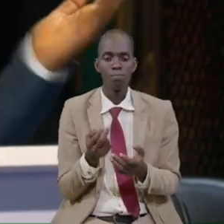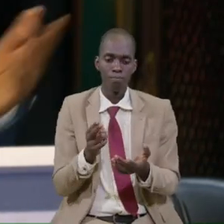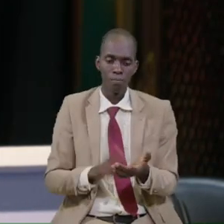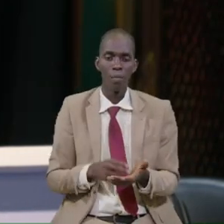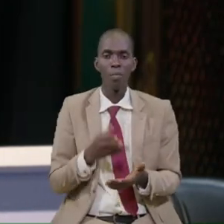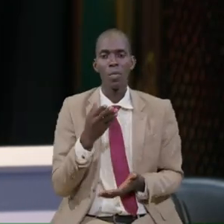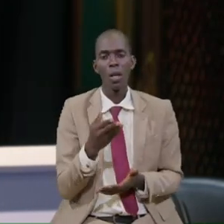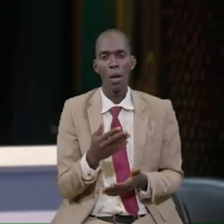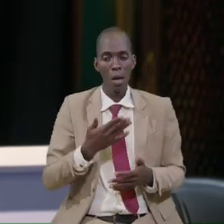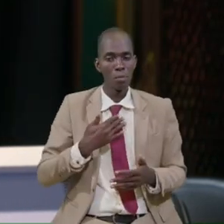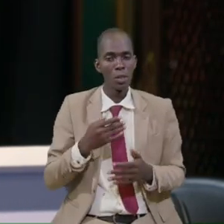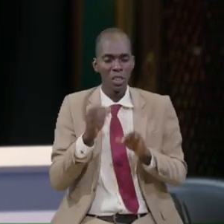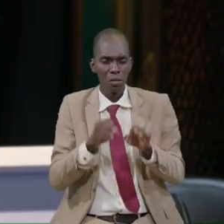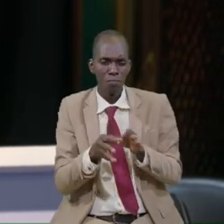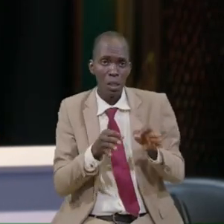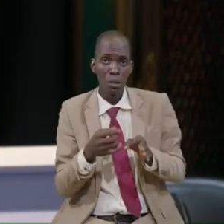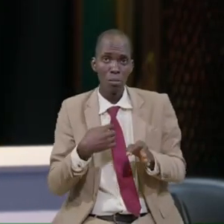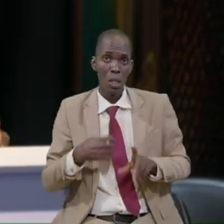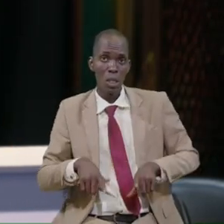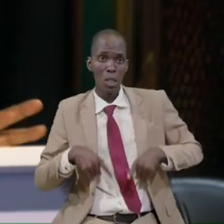nous orienter il faut